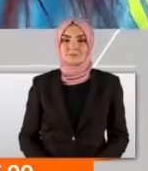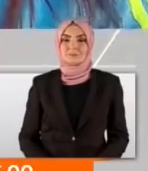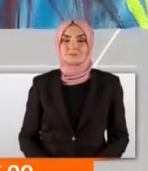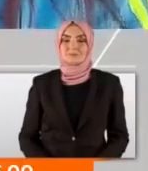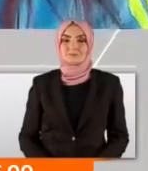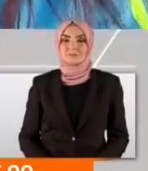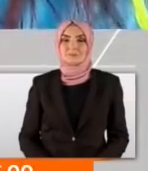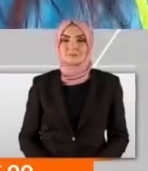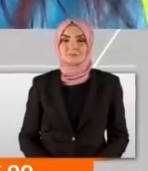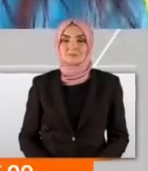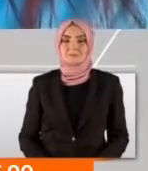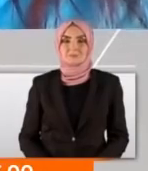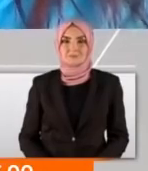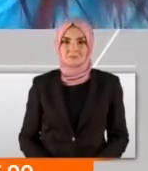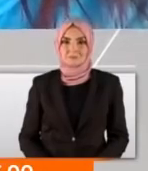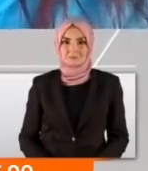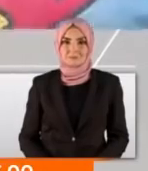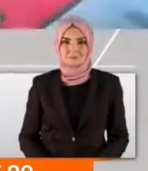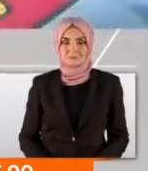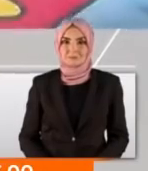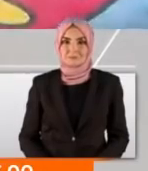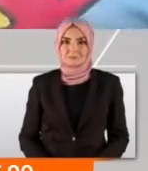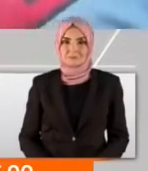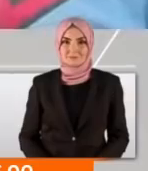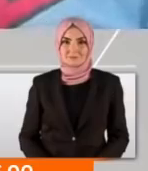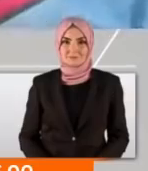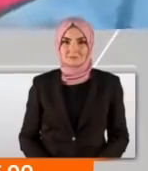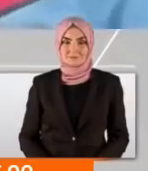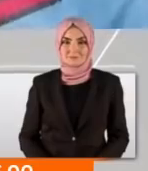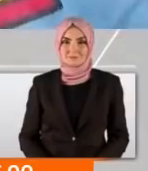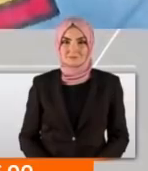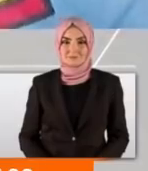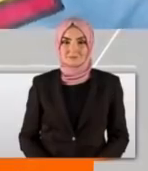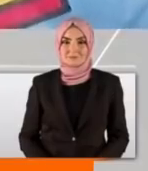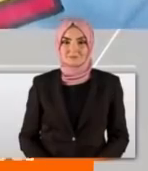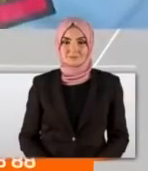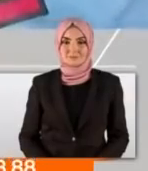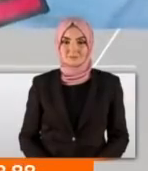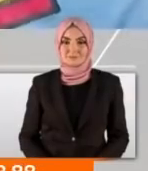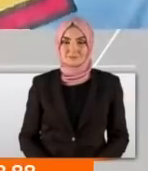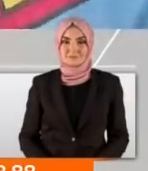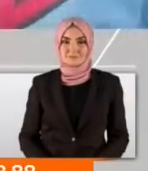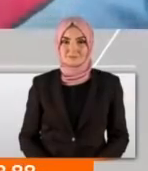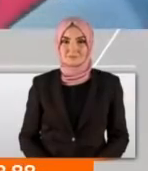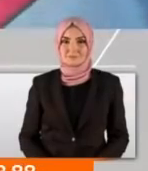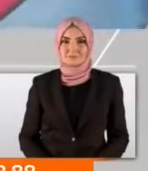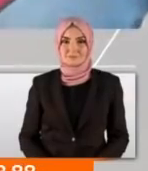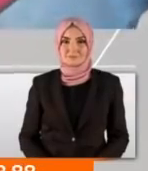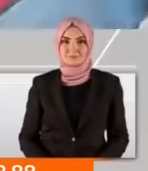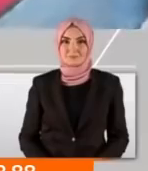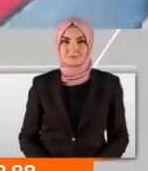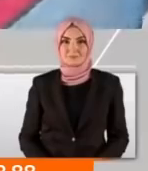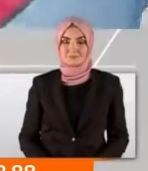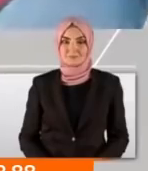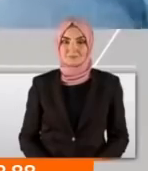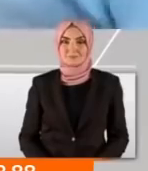Alkollülermiş. Aralarında kavgalaşırken silah patladı bir anda. Bir tane arabanın camına girdi. Ondan sonra peşinden koştular şu manava kadar. Ondan